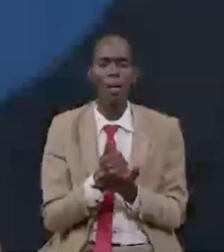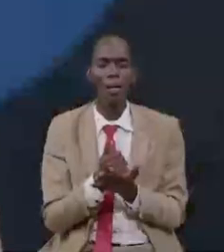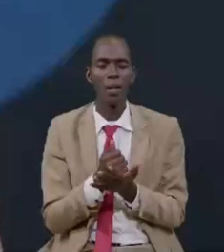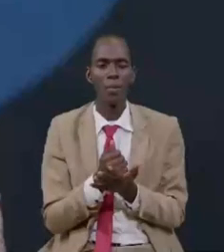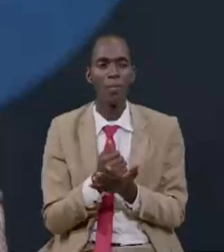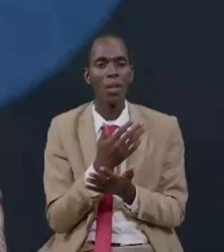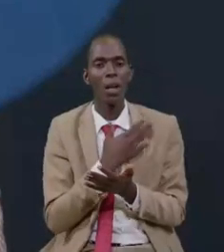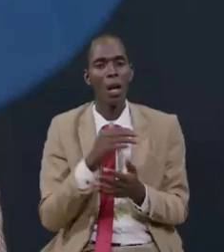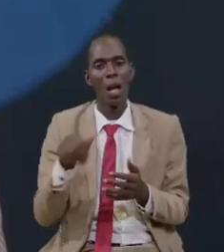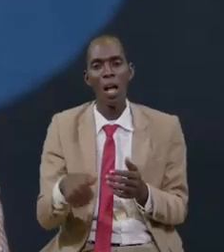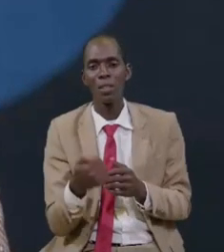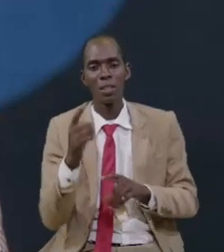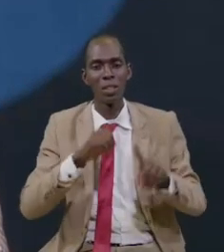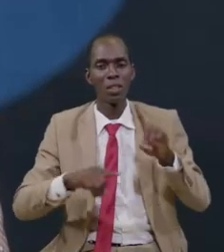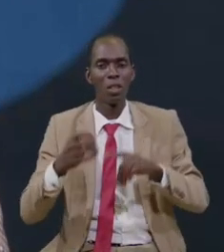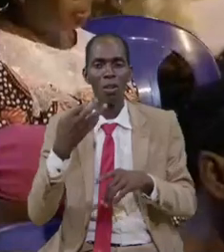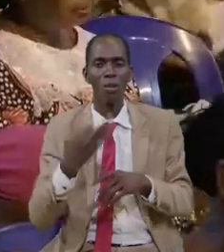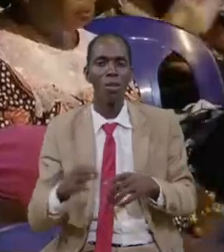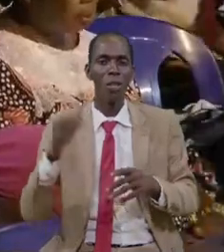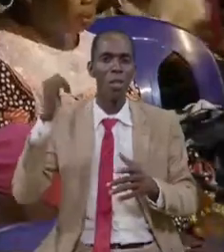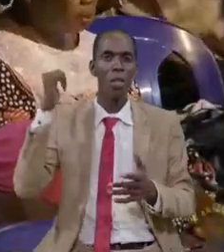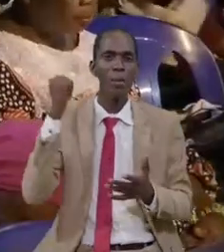Un autre Amen.